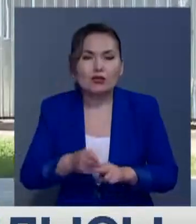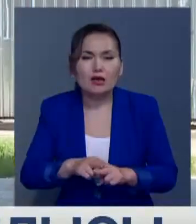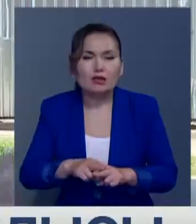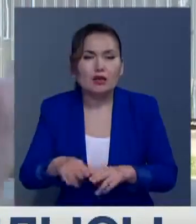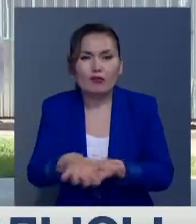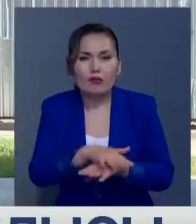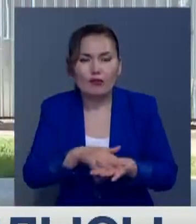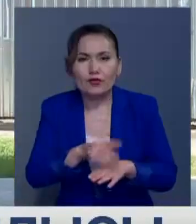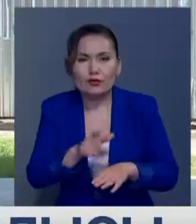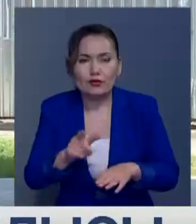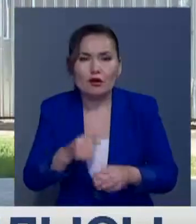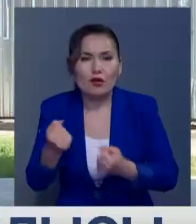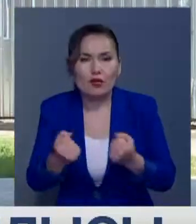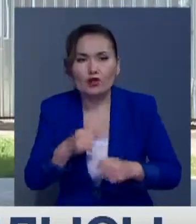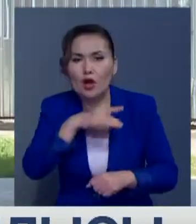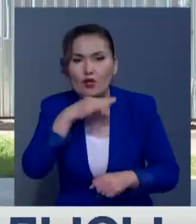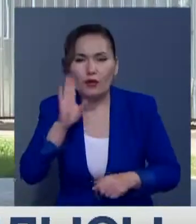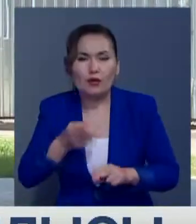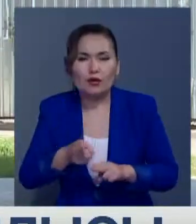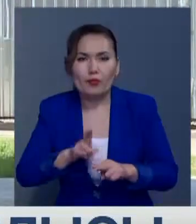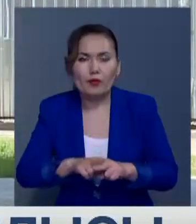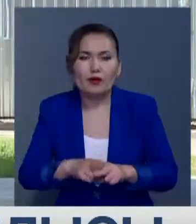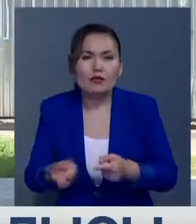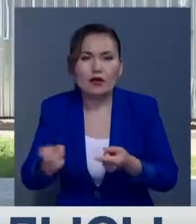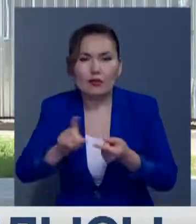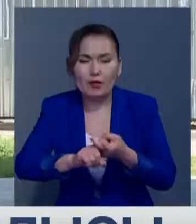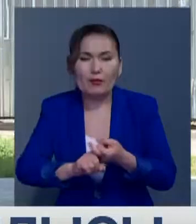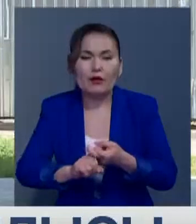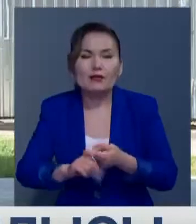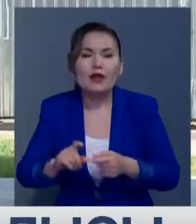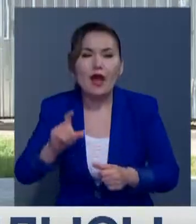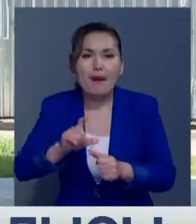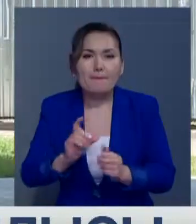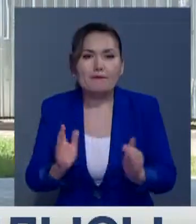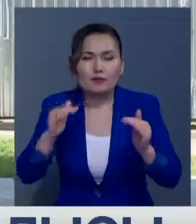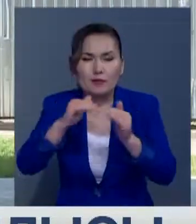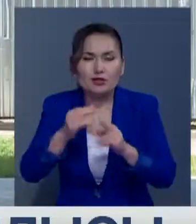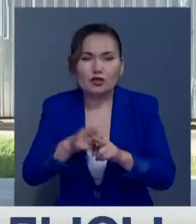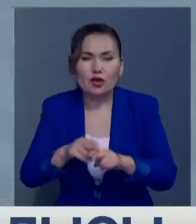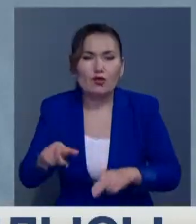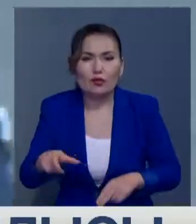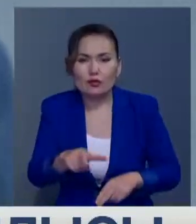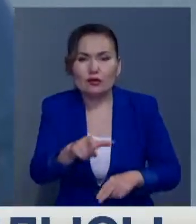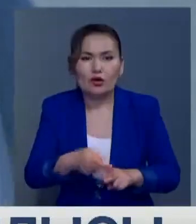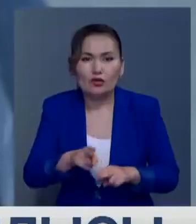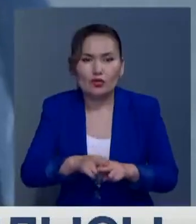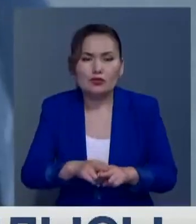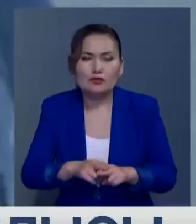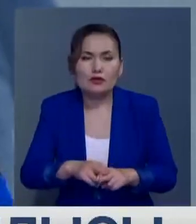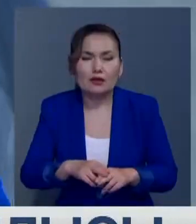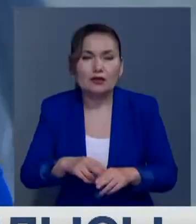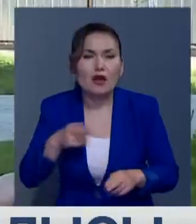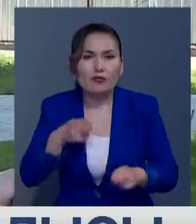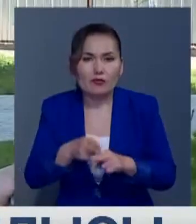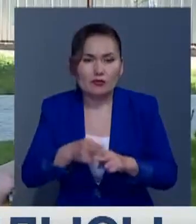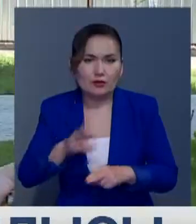қарайтын автотұрақты біздің аумақпен сабақтастырайын деп жатыр. Бірақ ол сонда да мешітке аздығы деді ғой. Ол 250 орындық мешіт болады